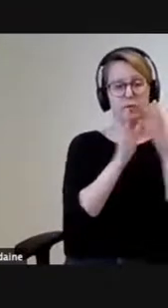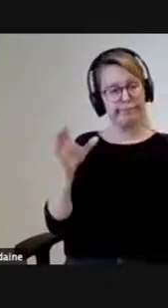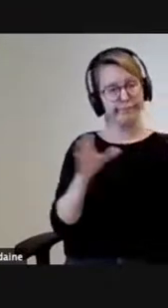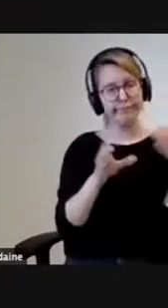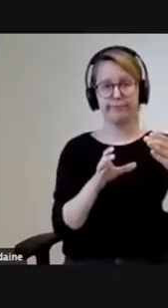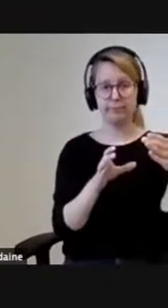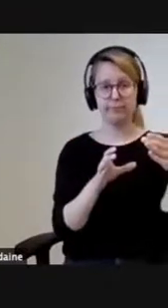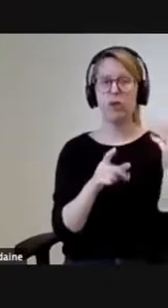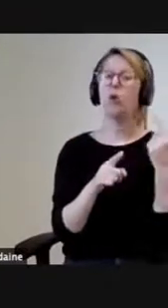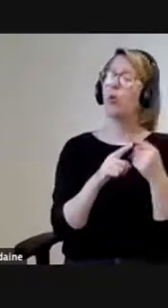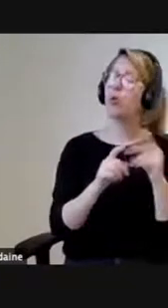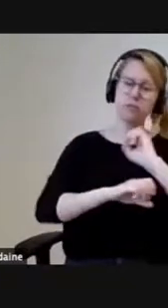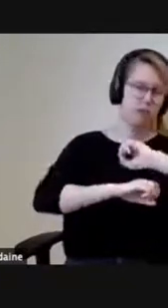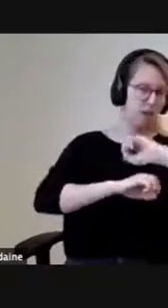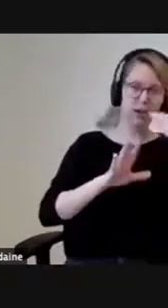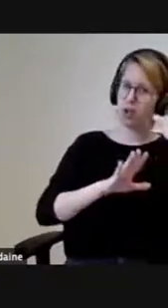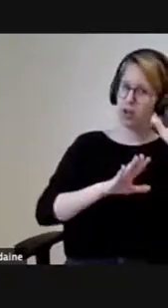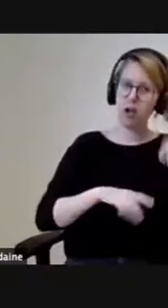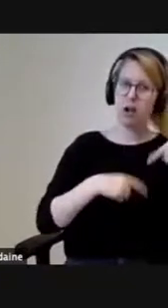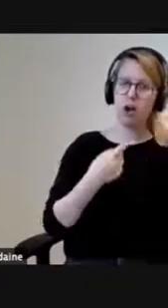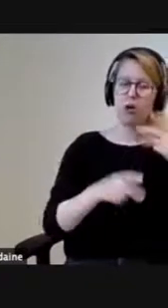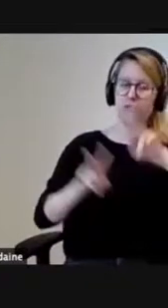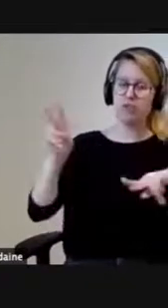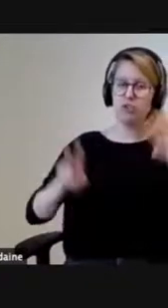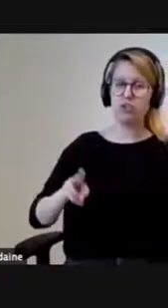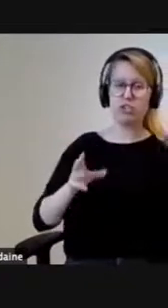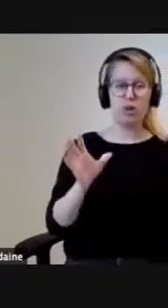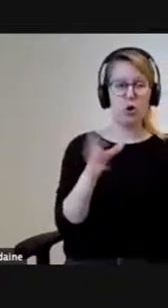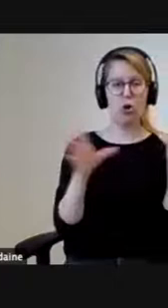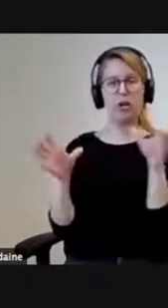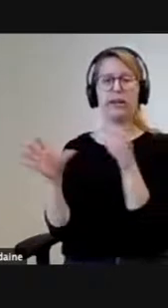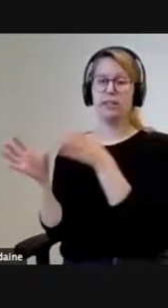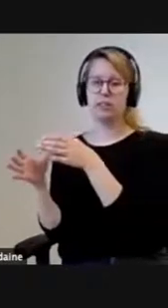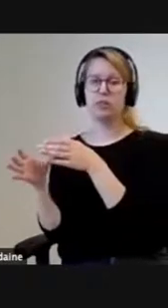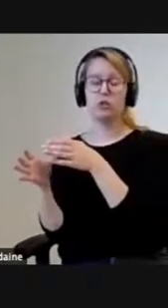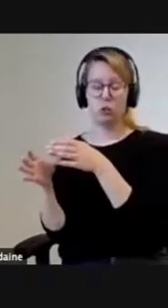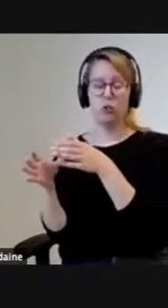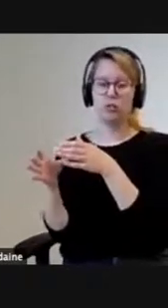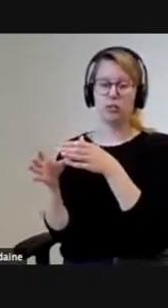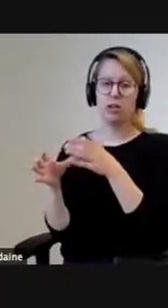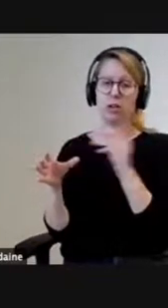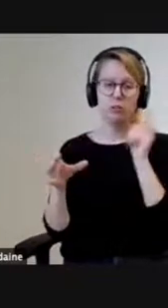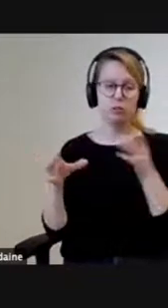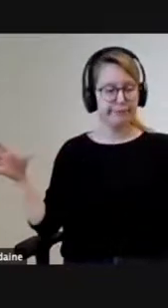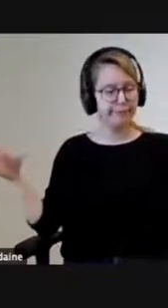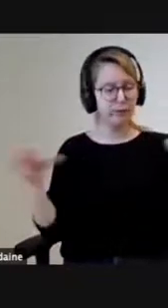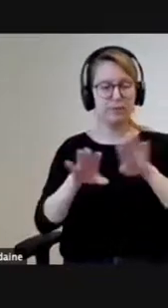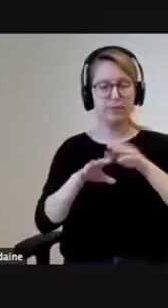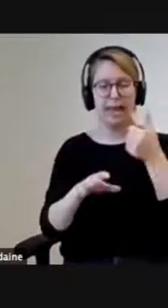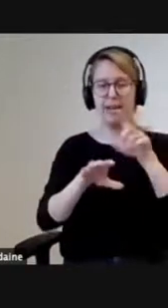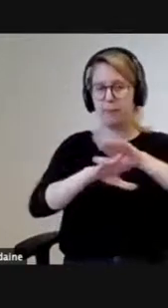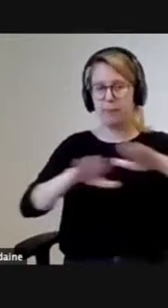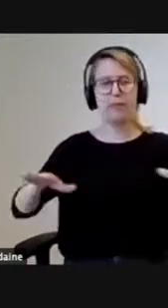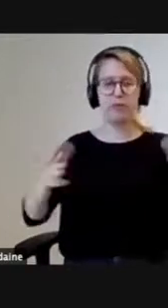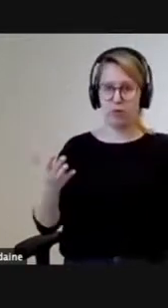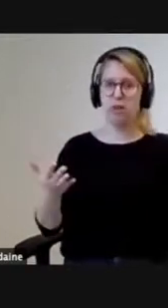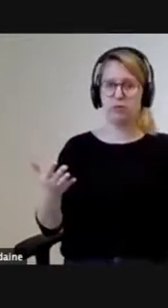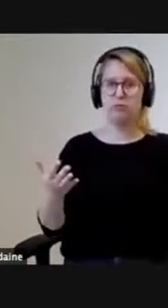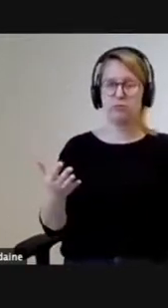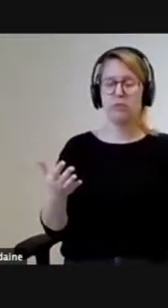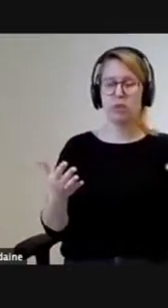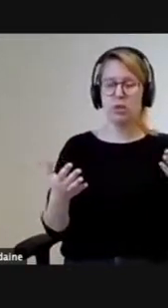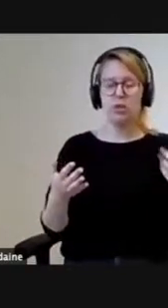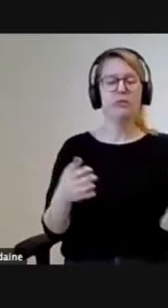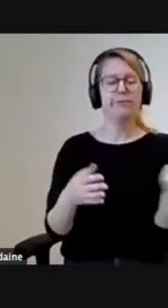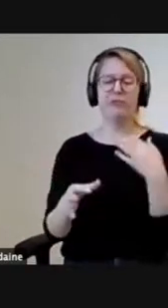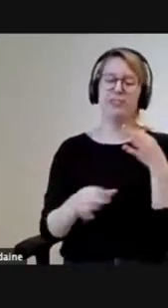situation de handicap et la Commission. Il s'agit vraiment d'une stratégie qui a besoin du soutien tout au long de